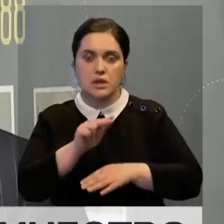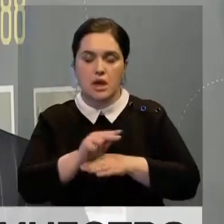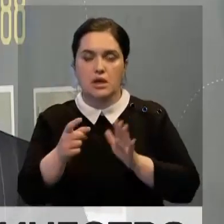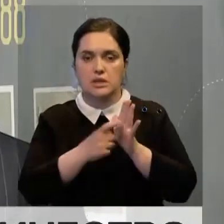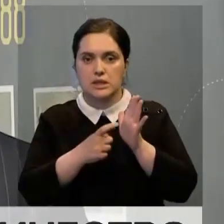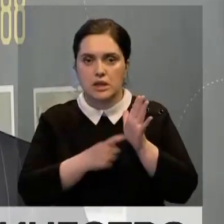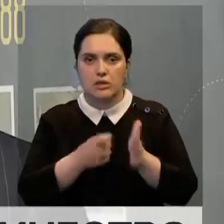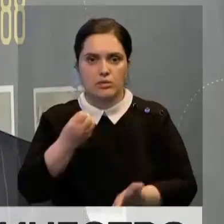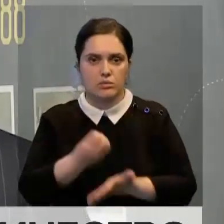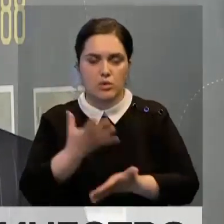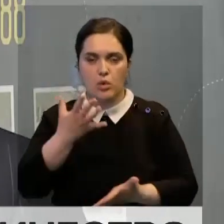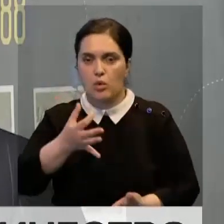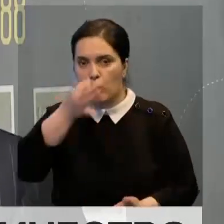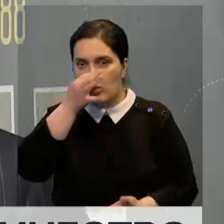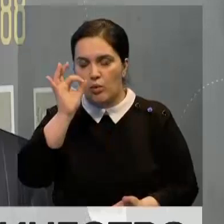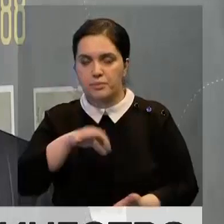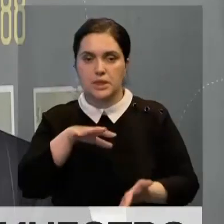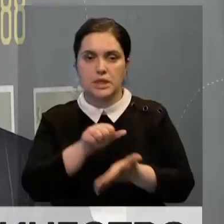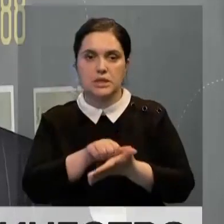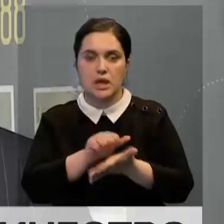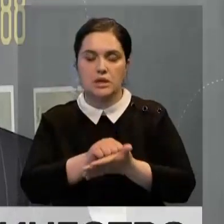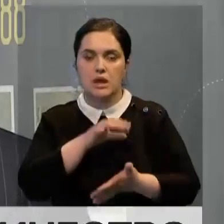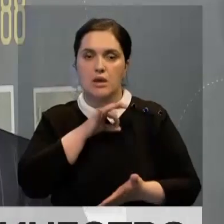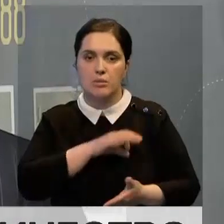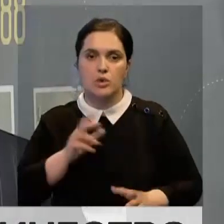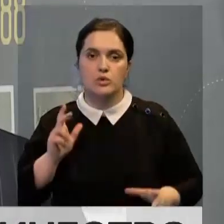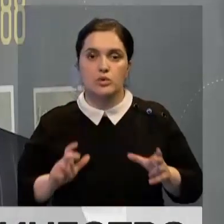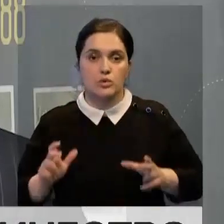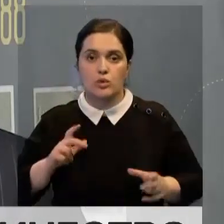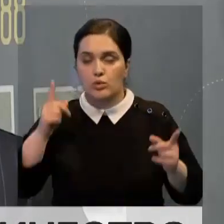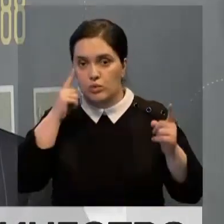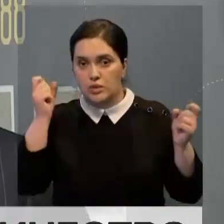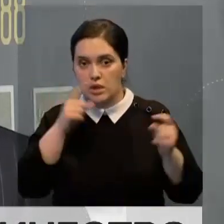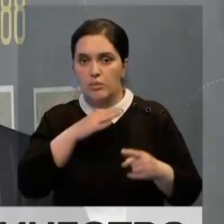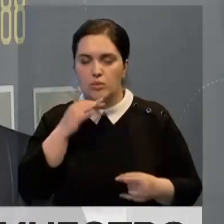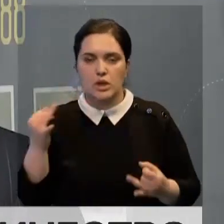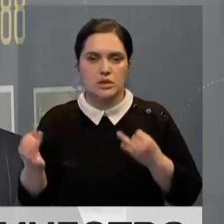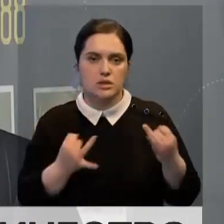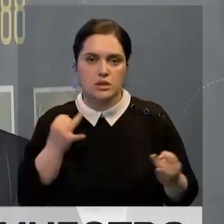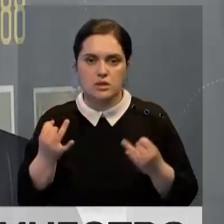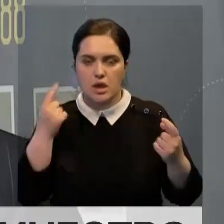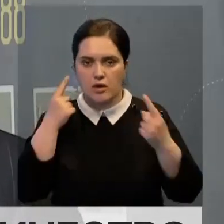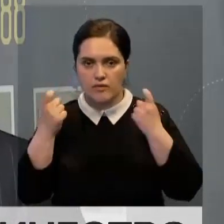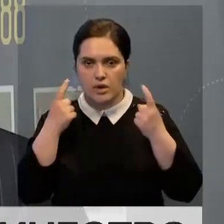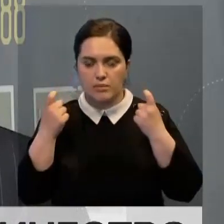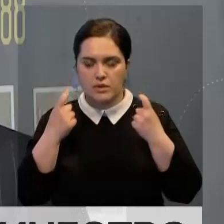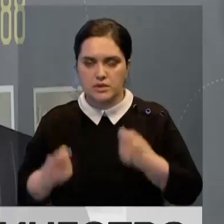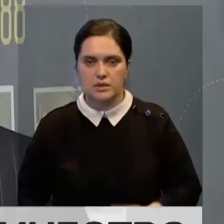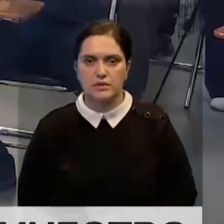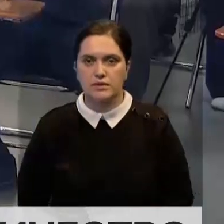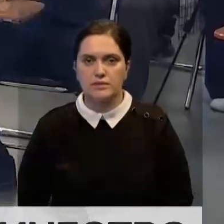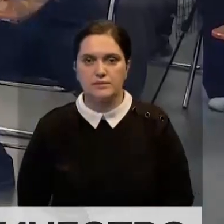делятся бесценным опытом. Такие занятия идут на пользу студентам. Они узнают много интересной информации из уст самых опытных